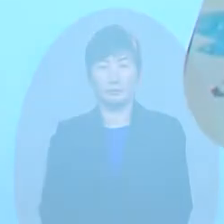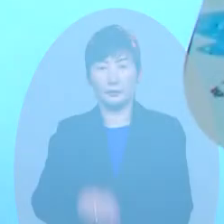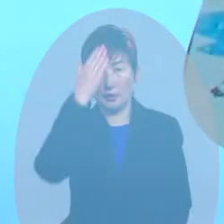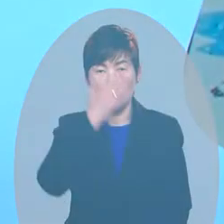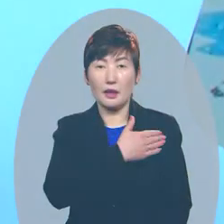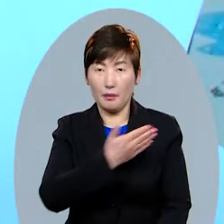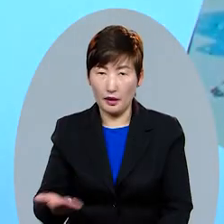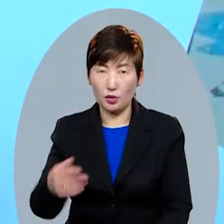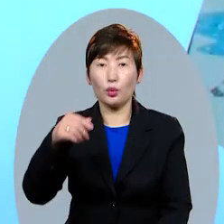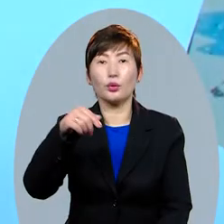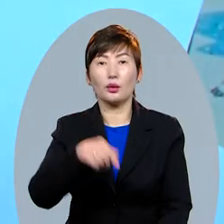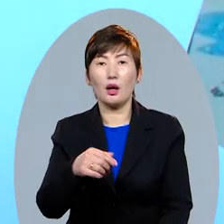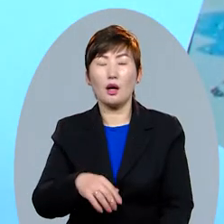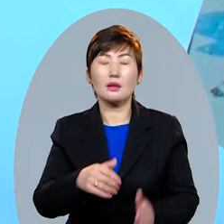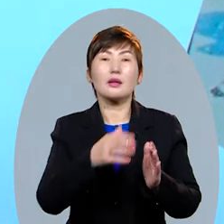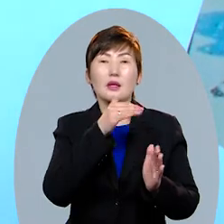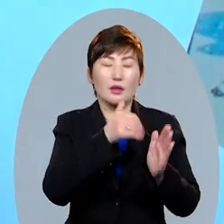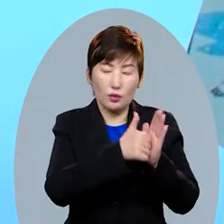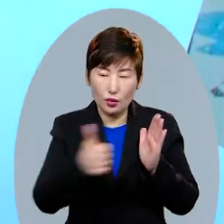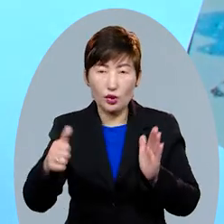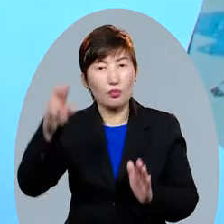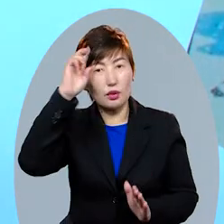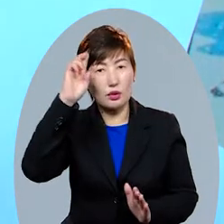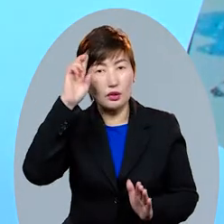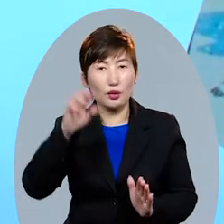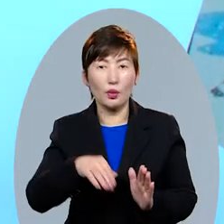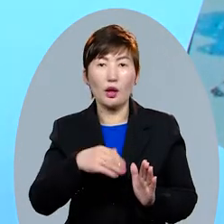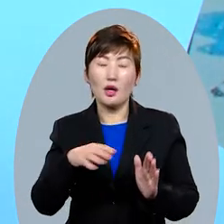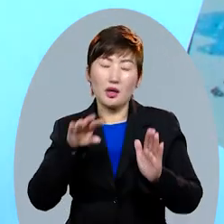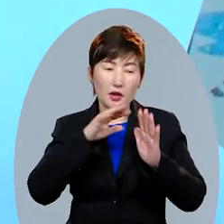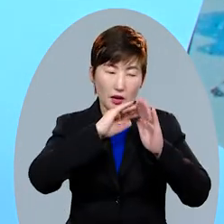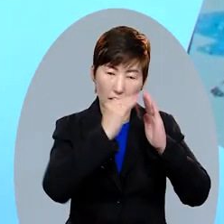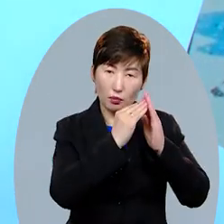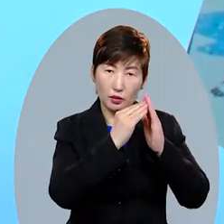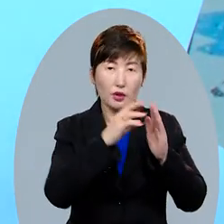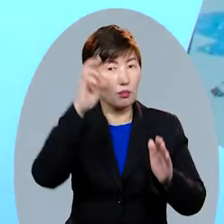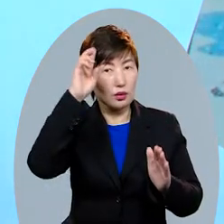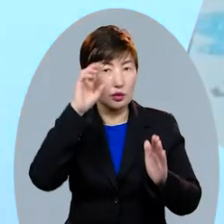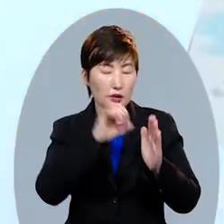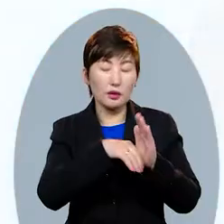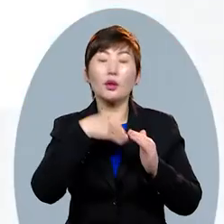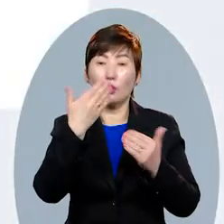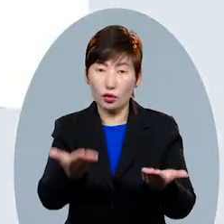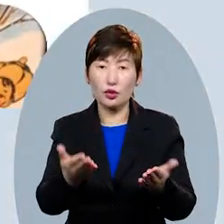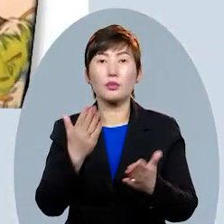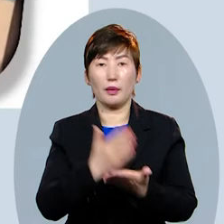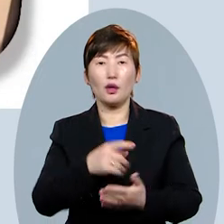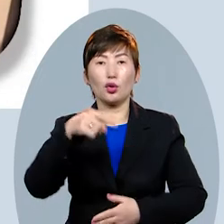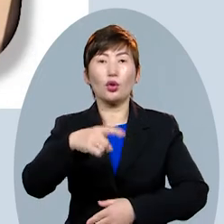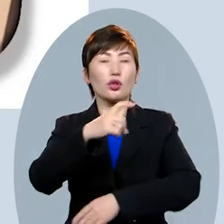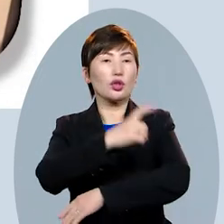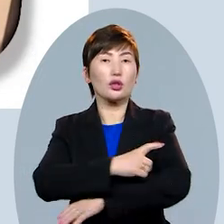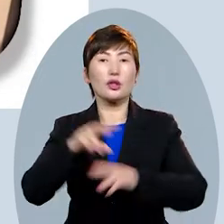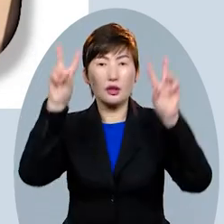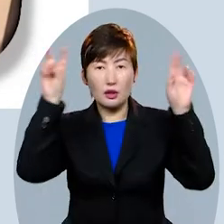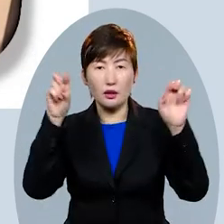Сайн байцгаана уу? Та бүхэндээ насан туршийн боловсралтын төвөөр дамжуулан гэр бүлийн боловсралтын агуулгыг хүргэж байна. Өнөөдрийн хичээлийн